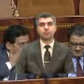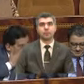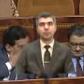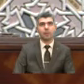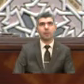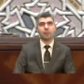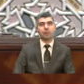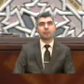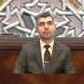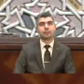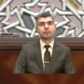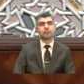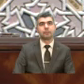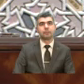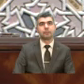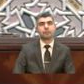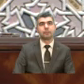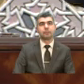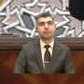نقطه نظام السيد شاب.